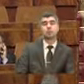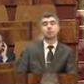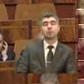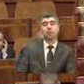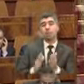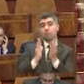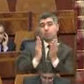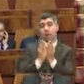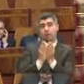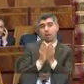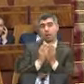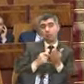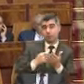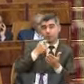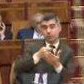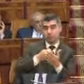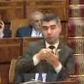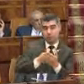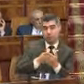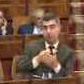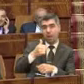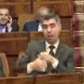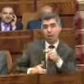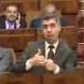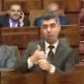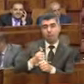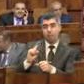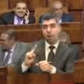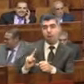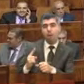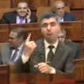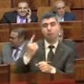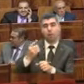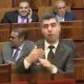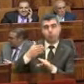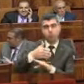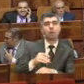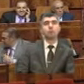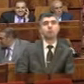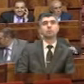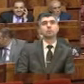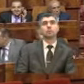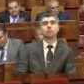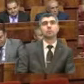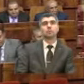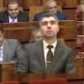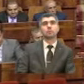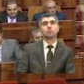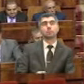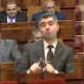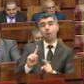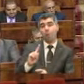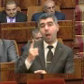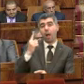التمدرس التي تصرف في السنة الأولى من كل سلك دراسي بالنسبة مرة